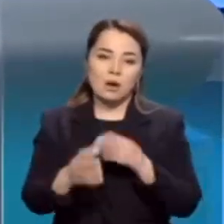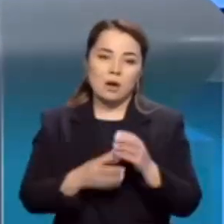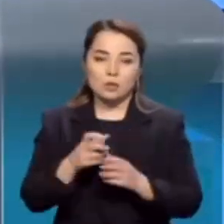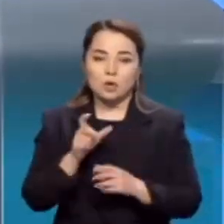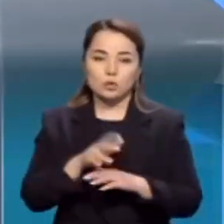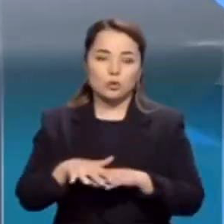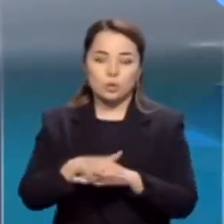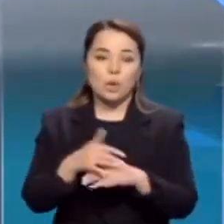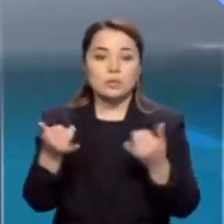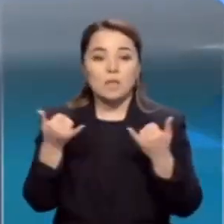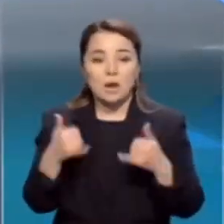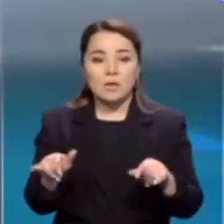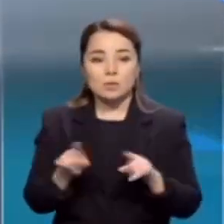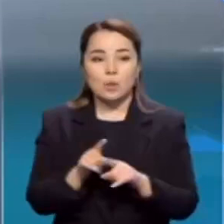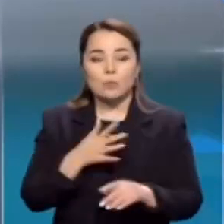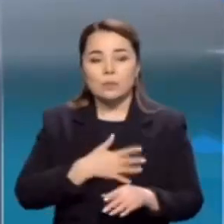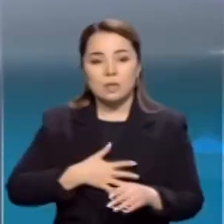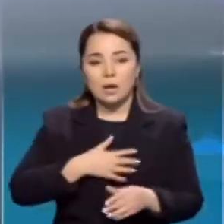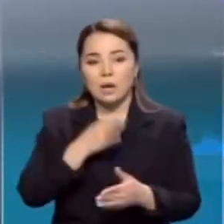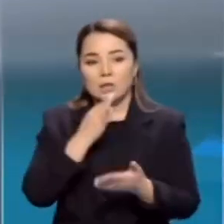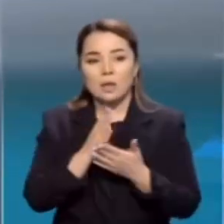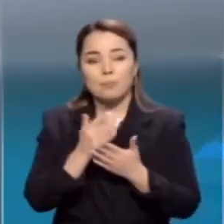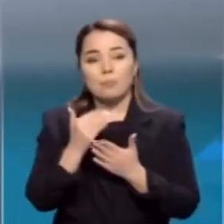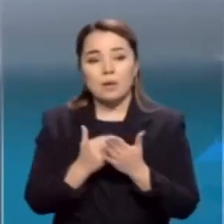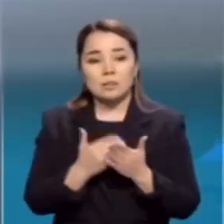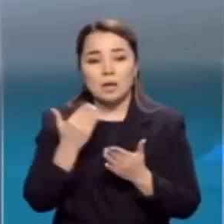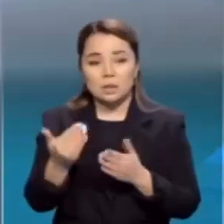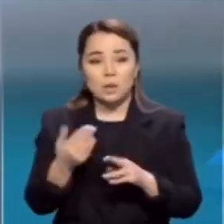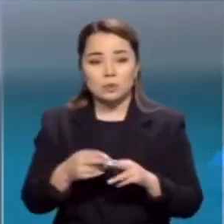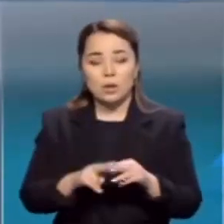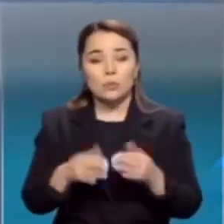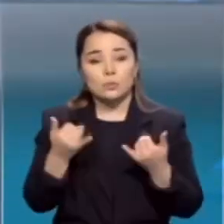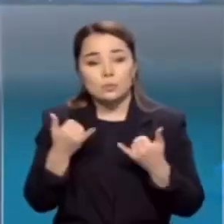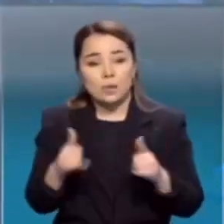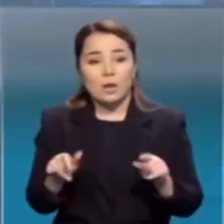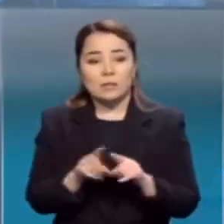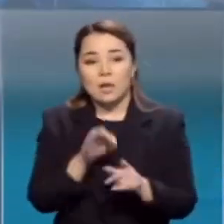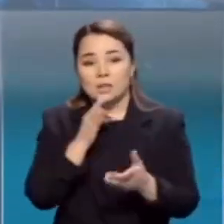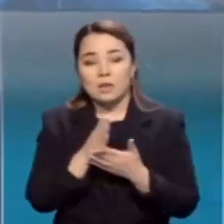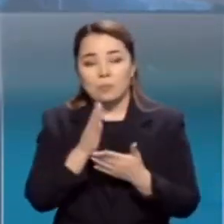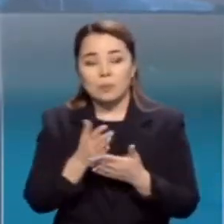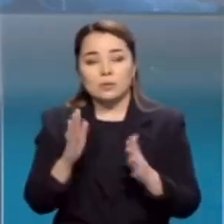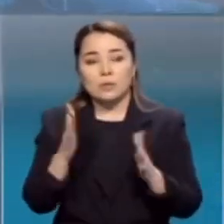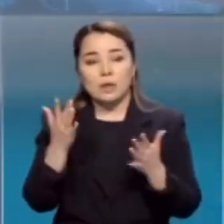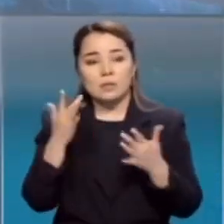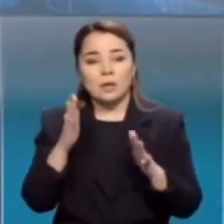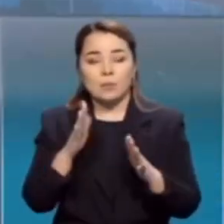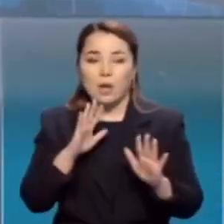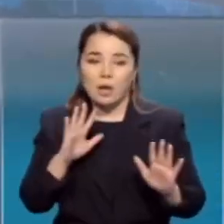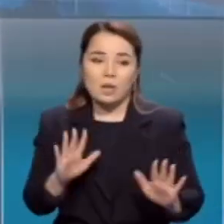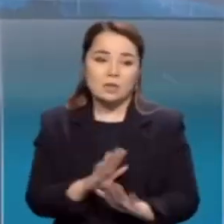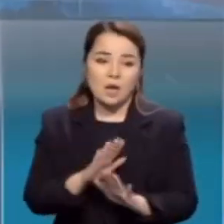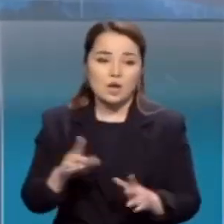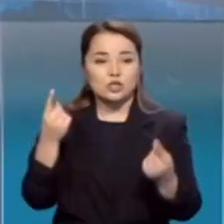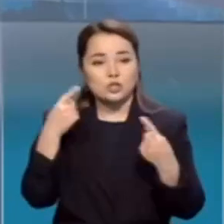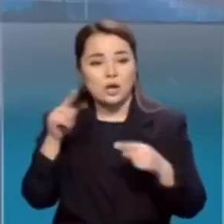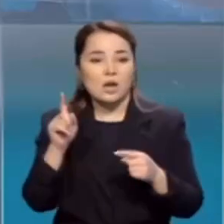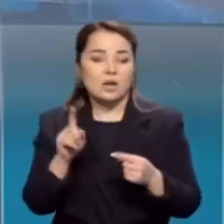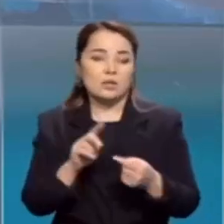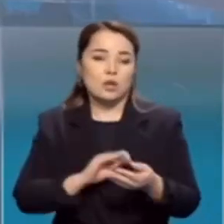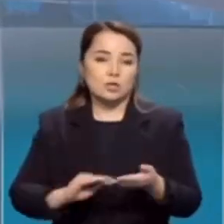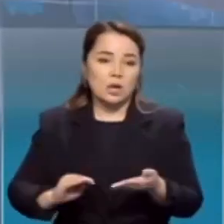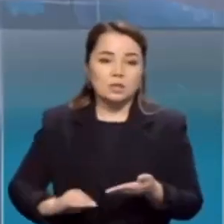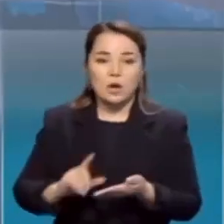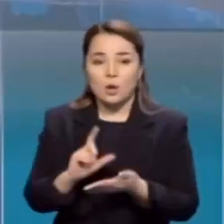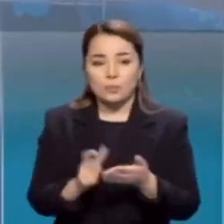жұртын таңдандырып та алаңдатып та отырған бағдарлама. Таңдайға қызатыны қасқағым сәтте өлең шығарма жазу бұлай тұрсын